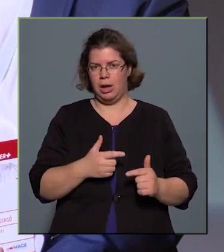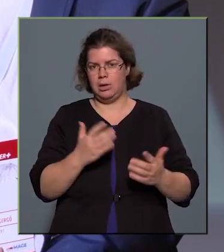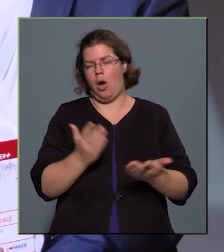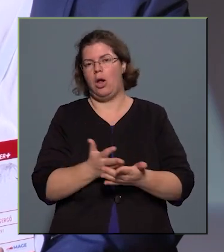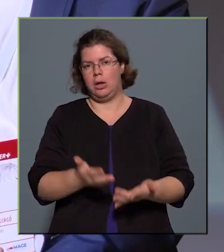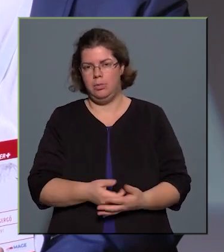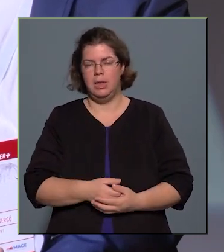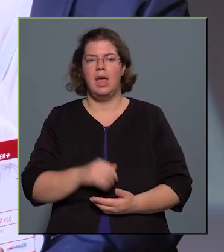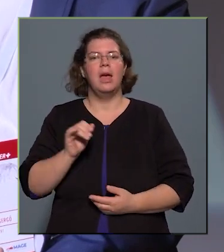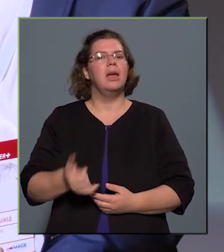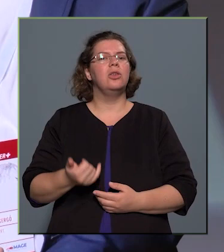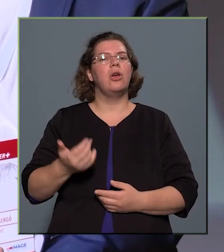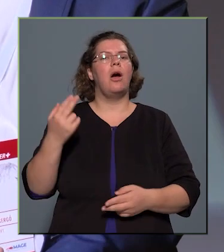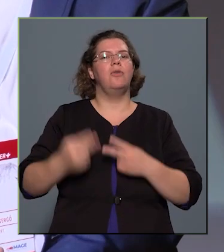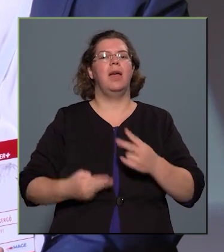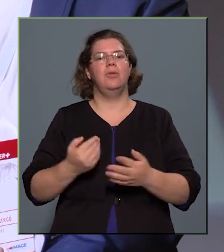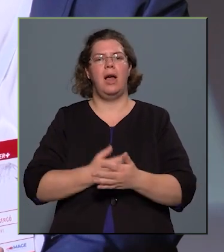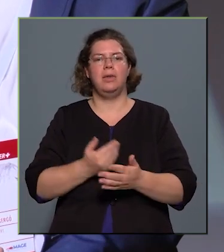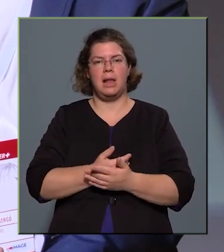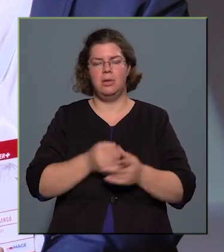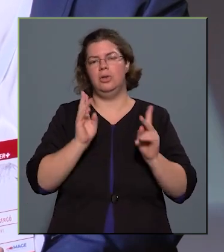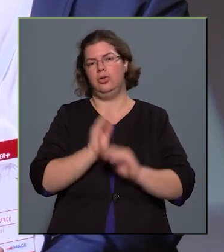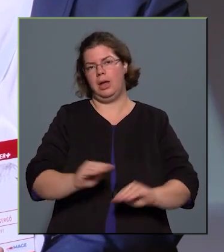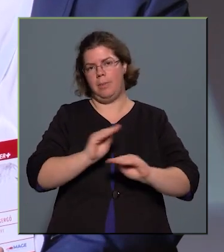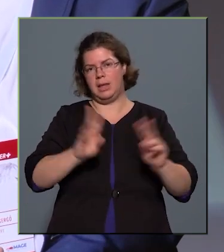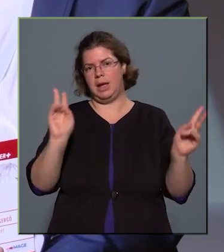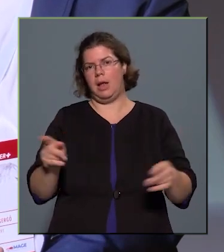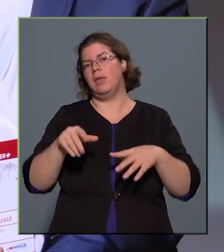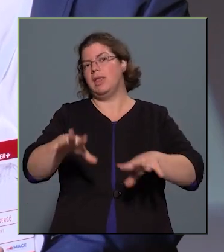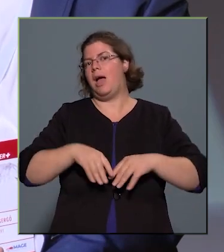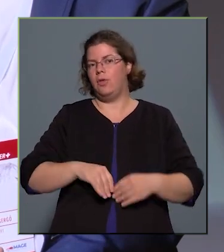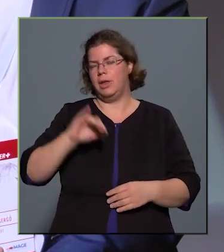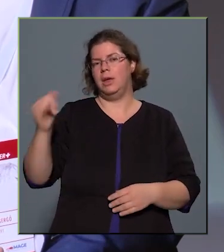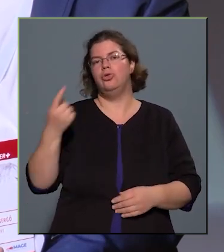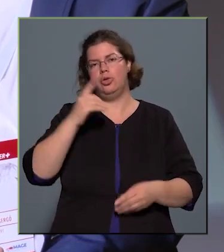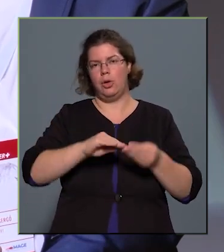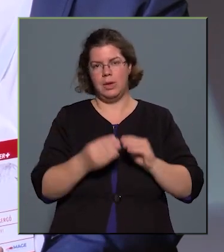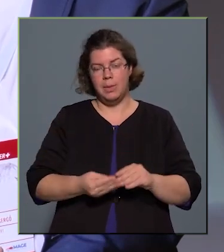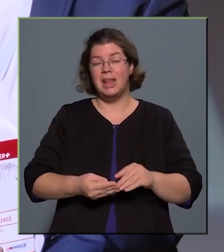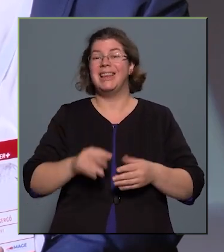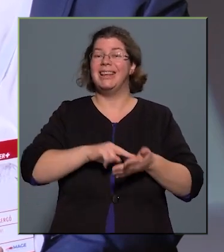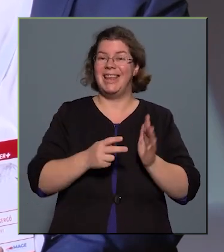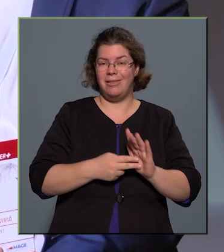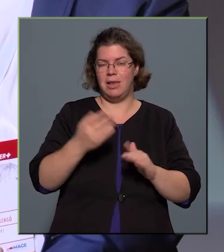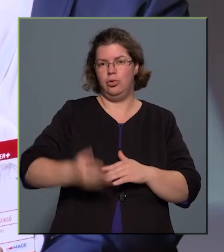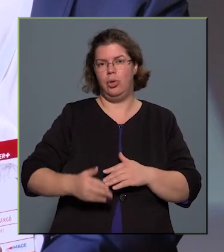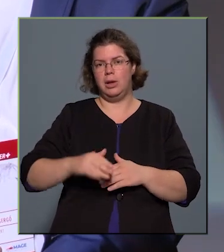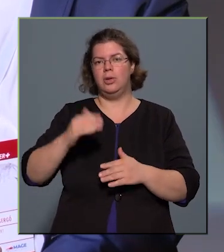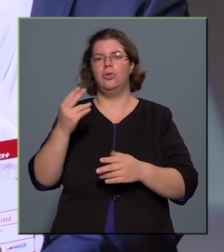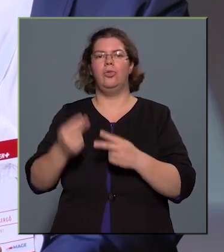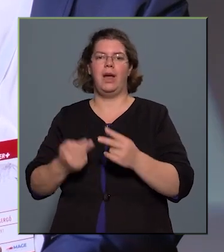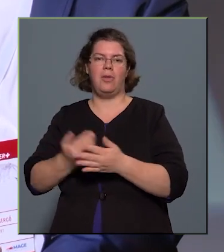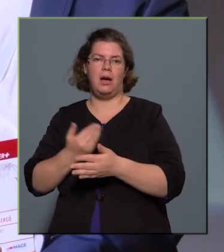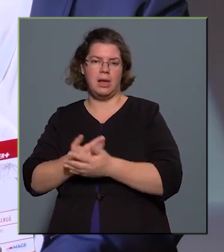alkalmazza, illetve a végfelhasználót is képezni kell, hogy azokat elfogadja, illetve tudják üzemeltetni. Tehát tervezés oldalon és végfelhasználó